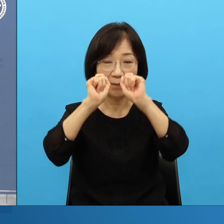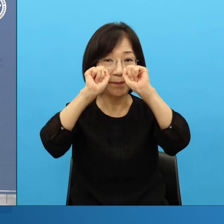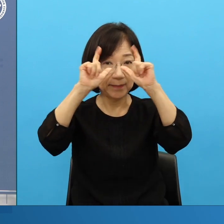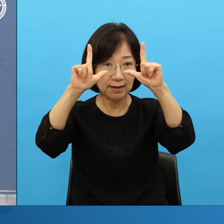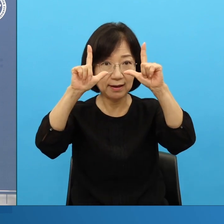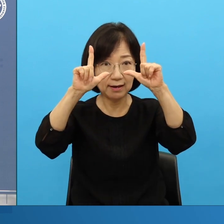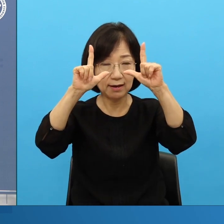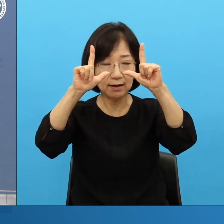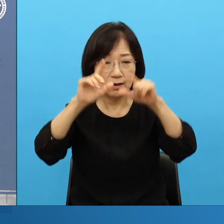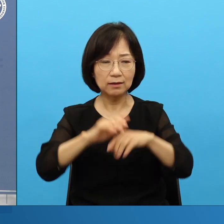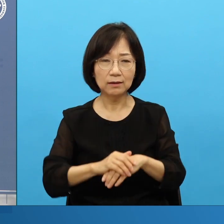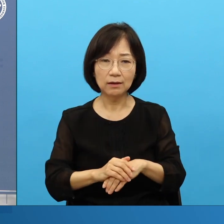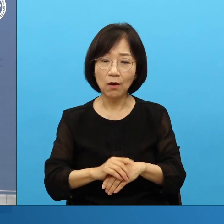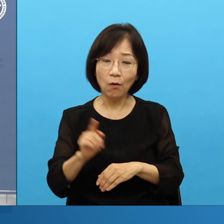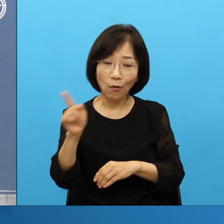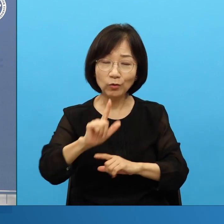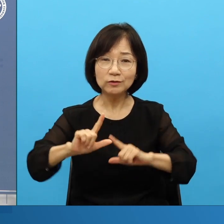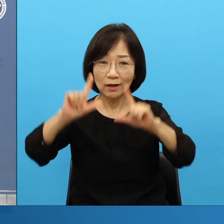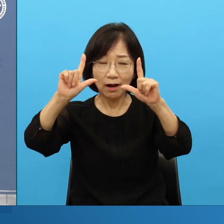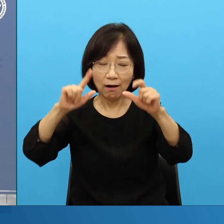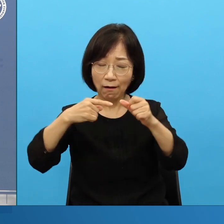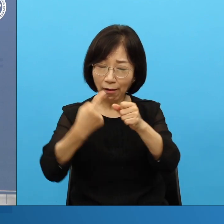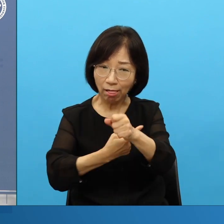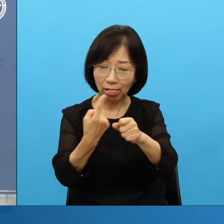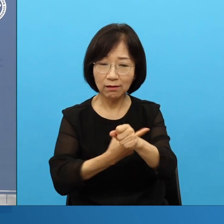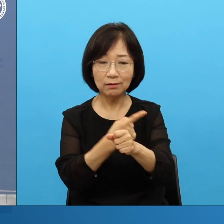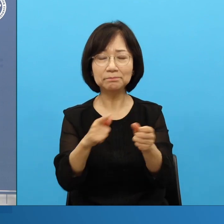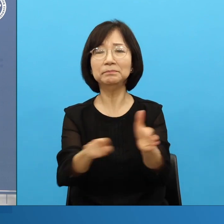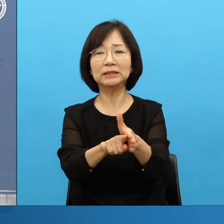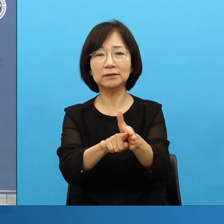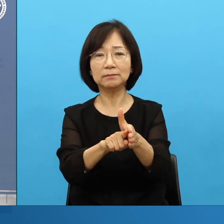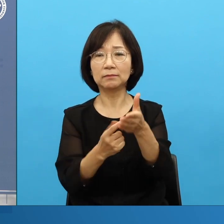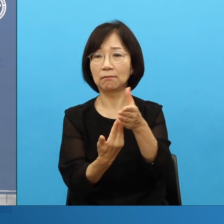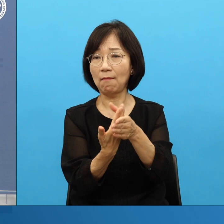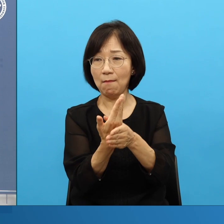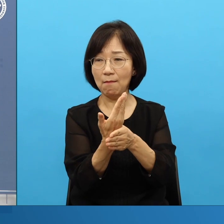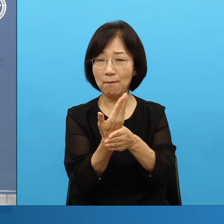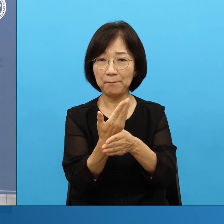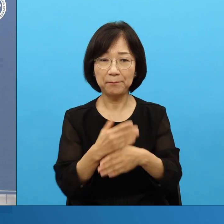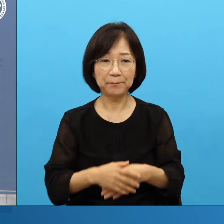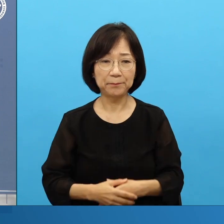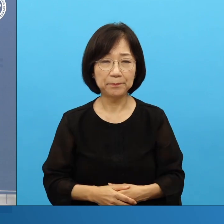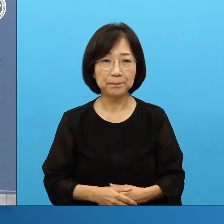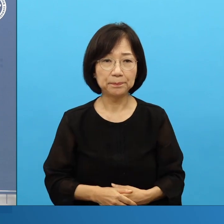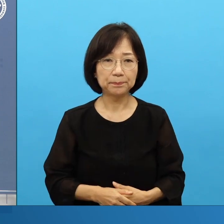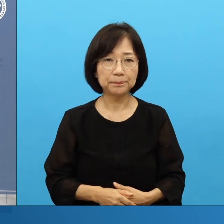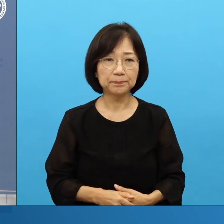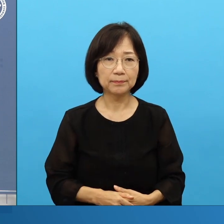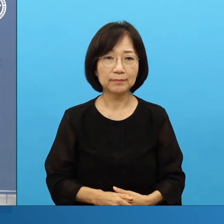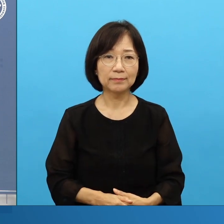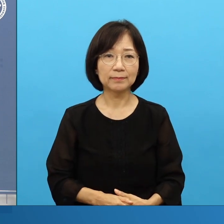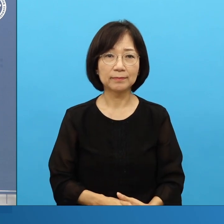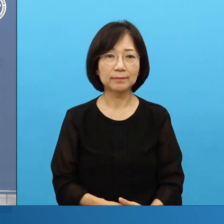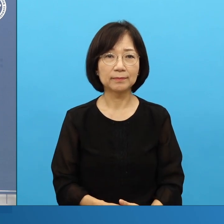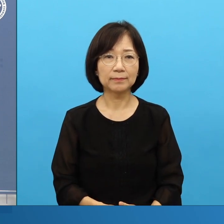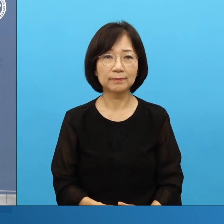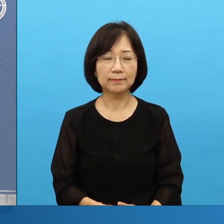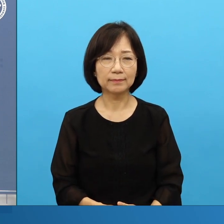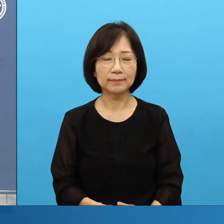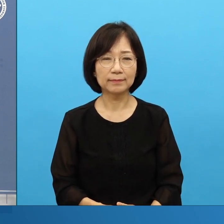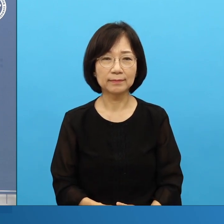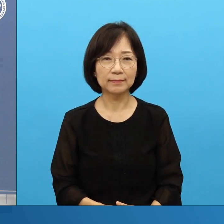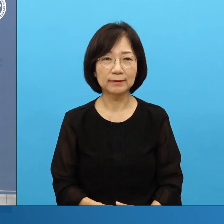me. 어느 날 이게 믿어지는 거예요. And one day, I started to believe in all that. 저는 솔직한 말로 성경이 하나님 말씀이다 이렇게